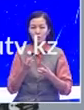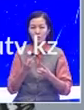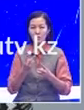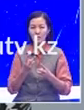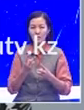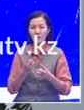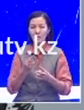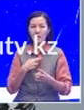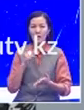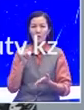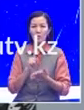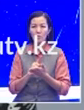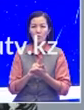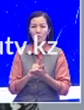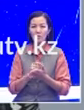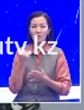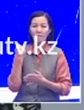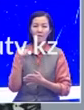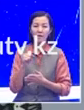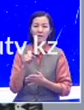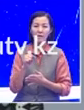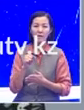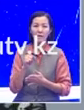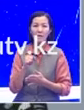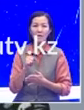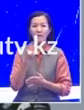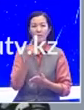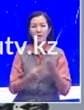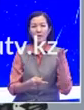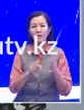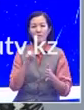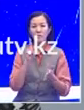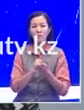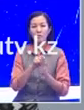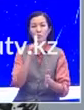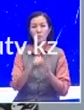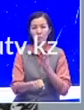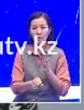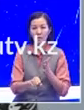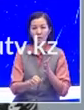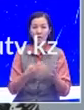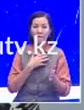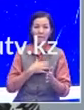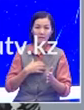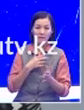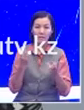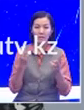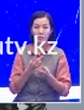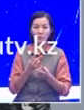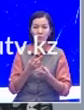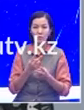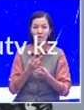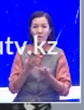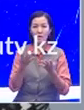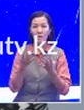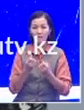как «я должен обязательно выиграть», «проигравший должен умереть», как родителю вам следует начать волноваться, потому что ребенок явно